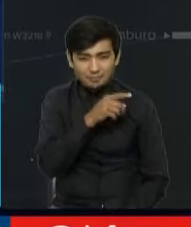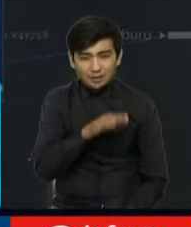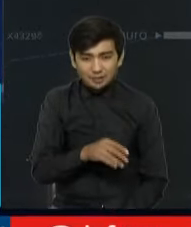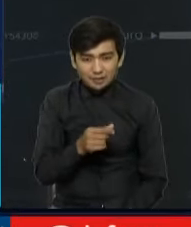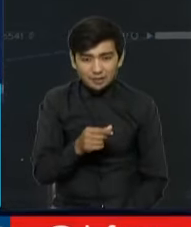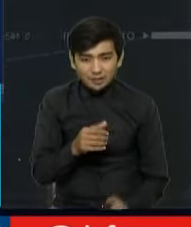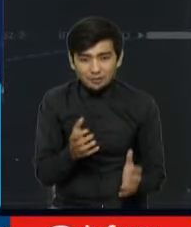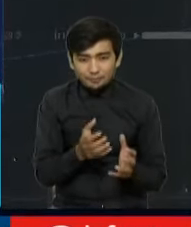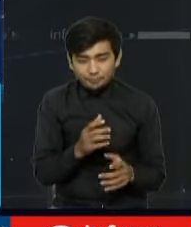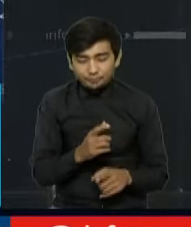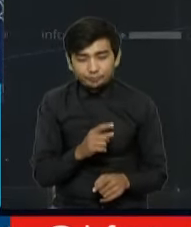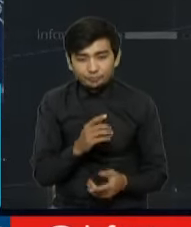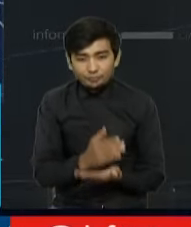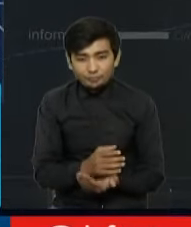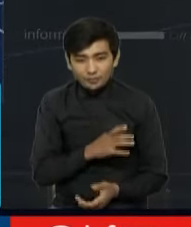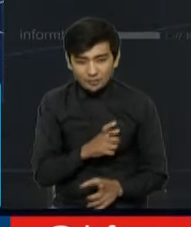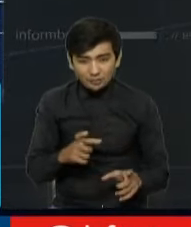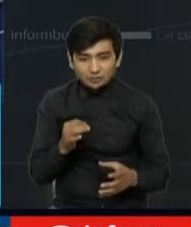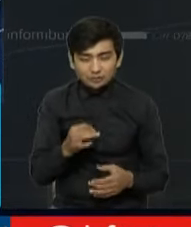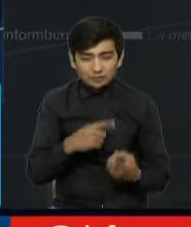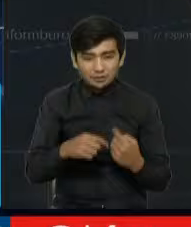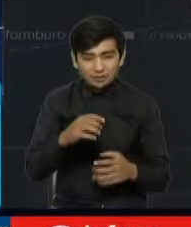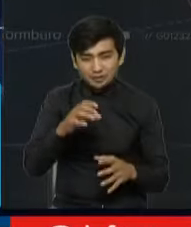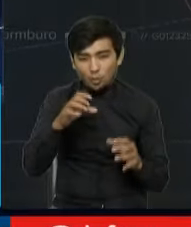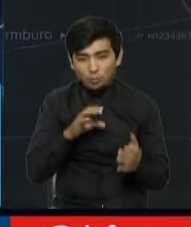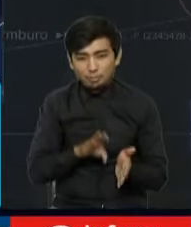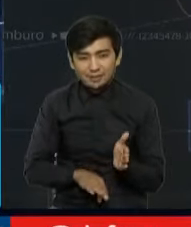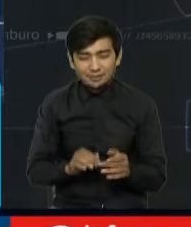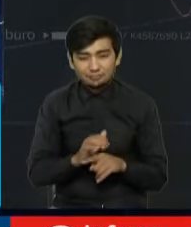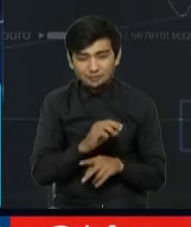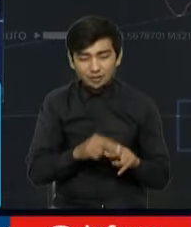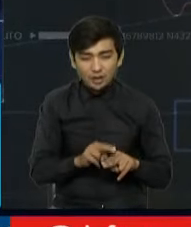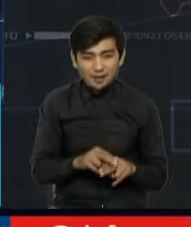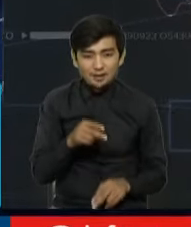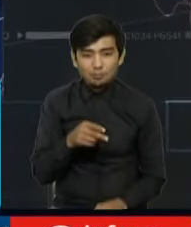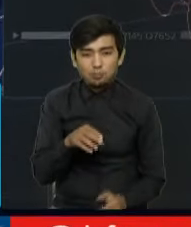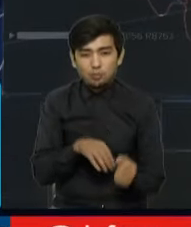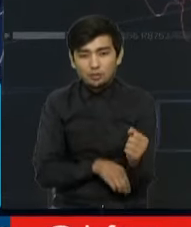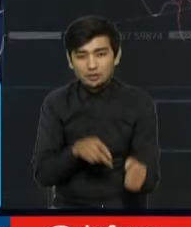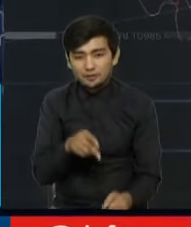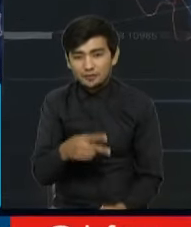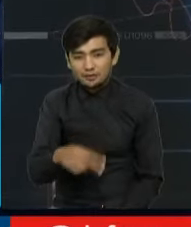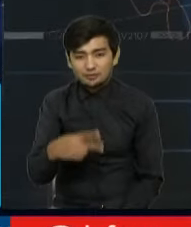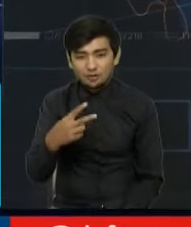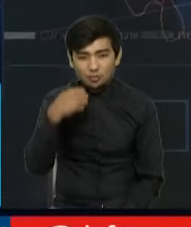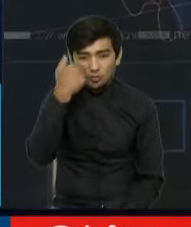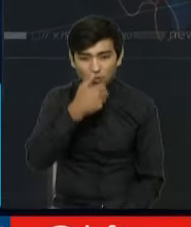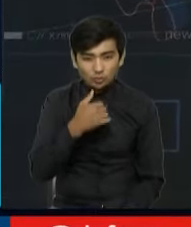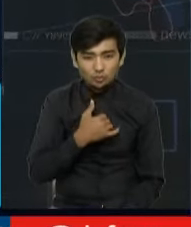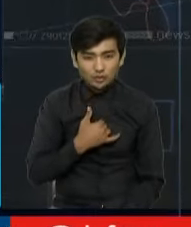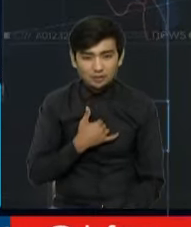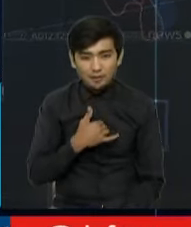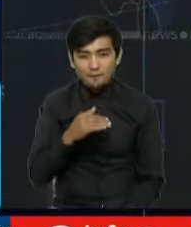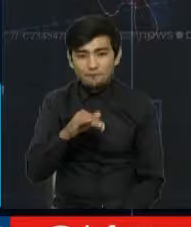оптимистично. После 2022 года у нас создали